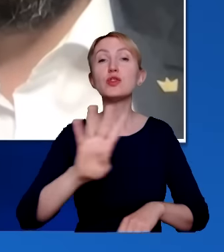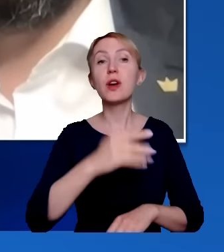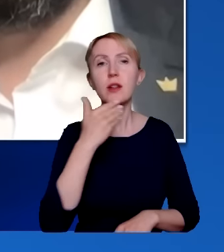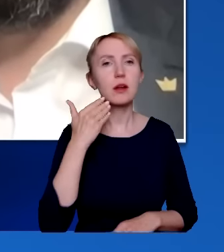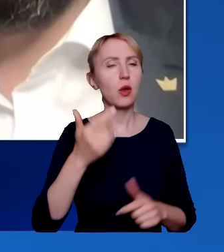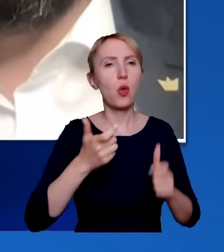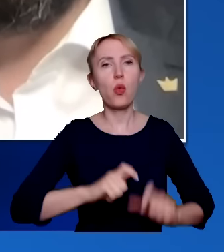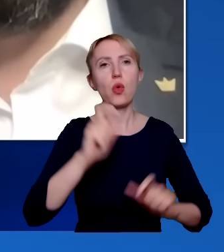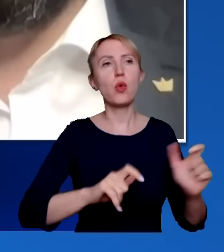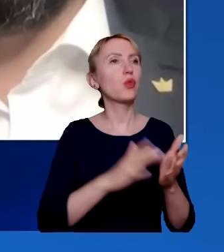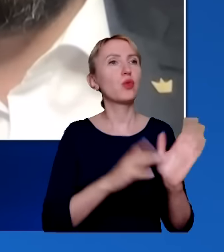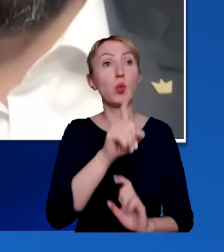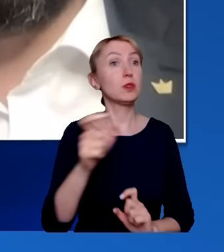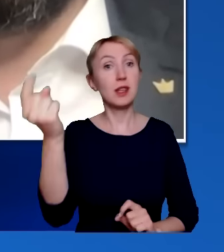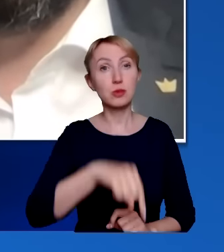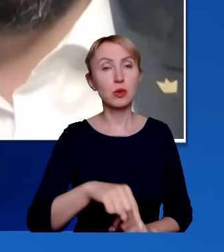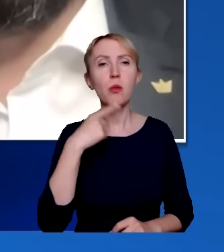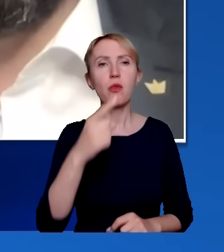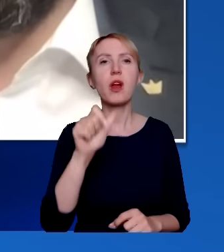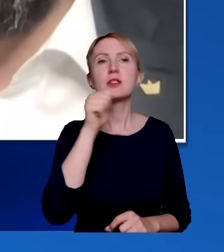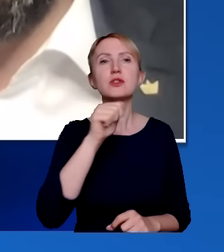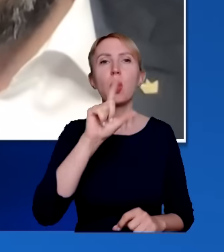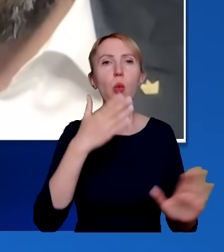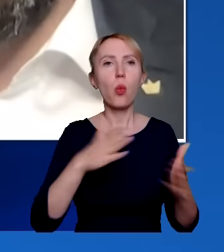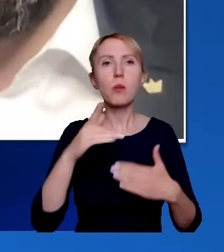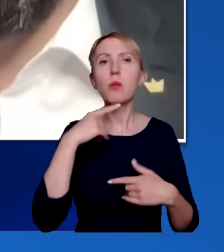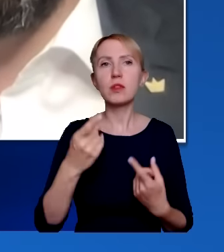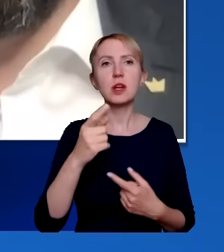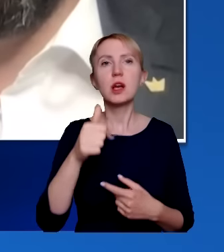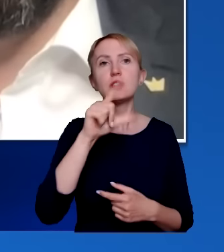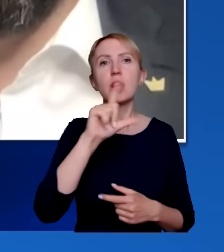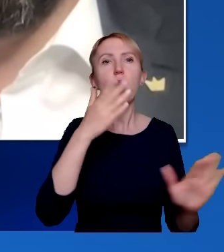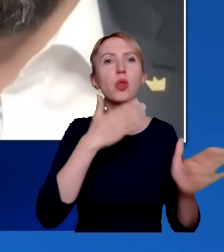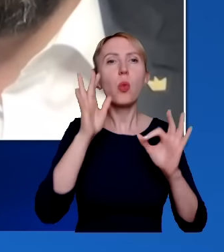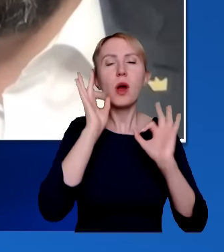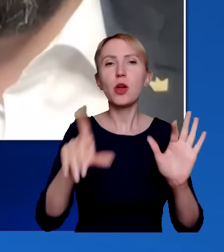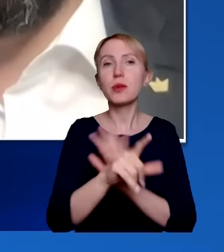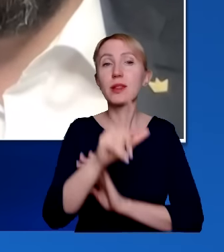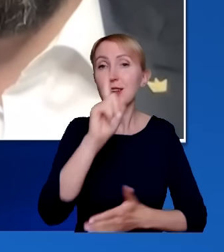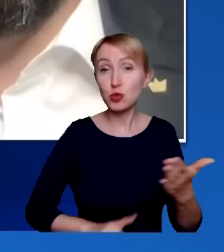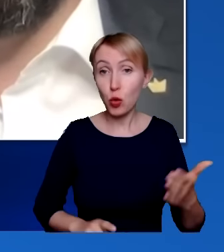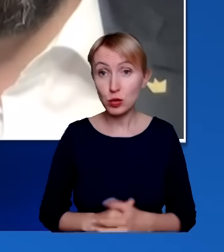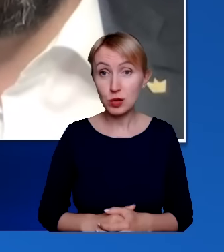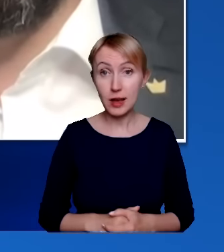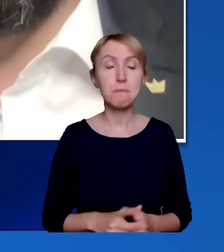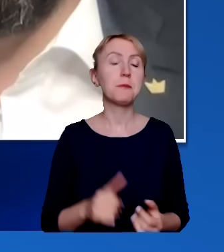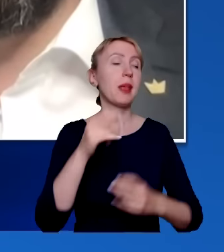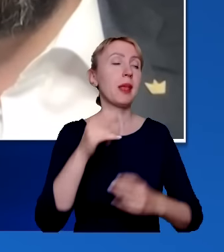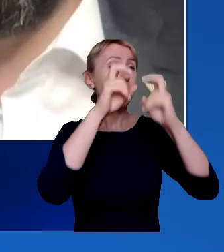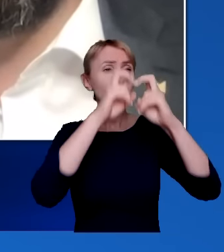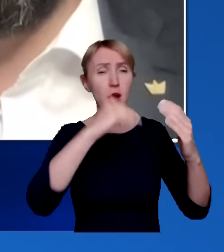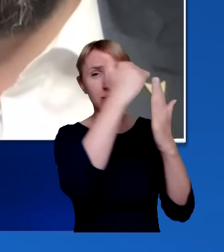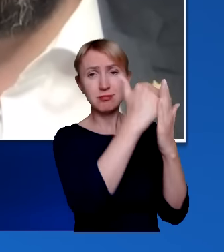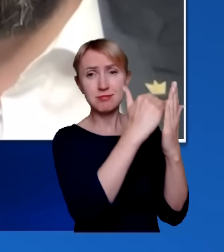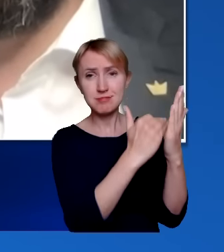Tusk nie wyszedł i powiedział o zielonym Ładzie powiedział że zielony ład jest dobry dla Śląska Szanowni państwo jak się Przeanalizuj To co oni